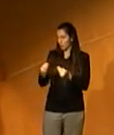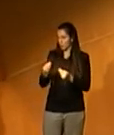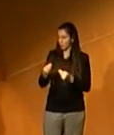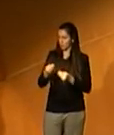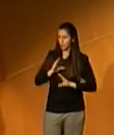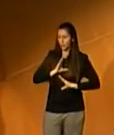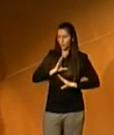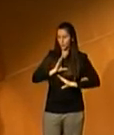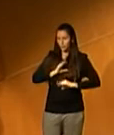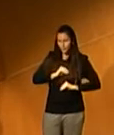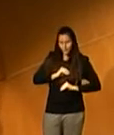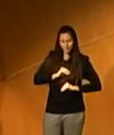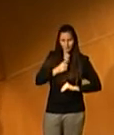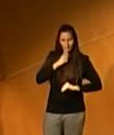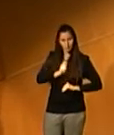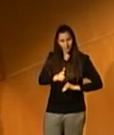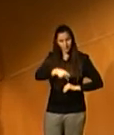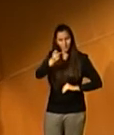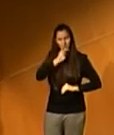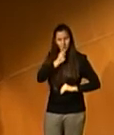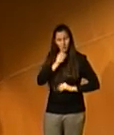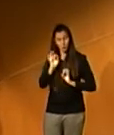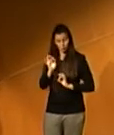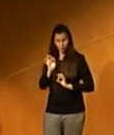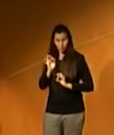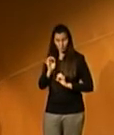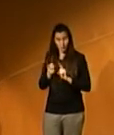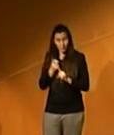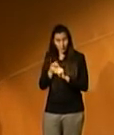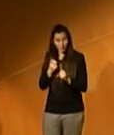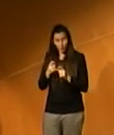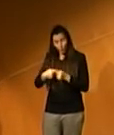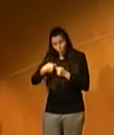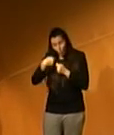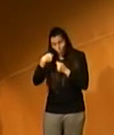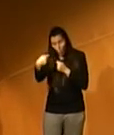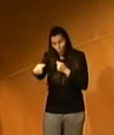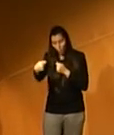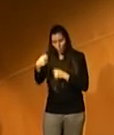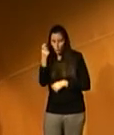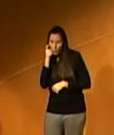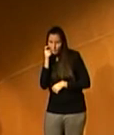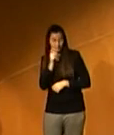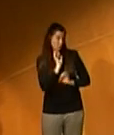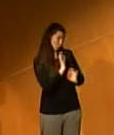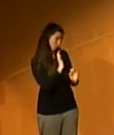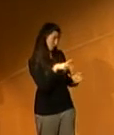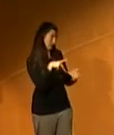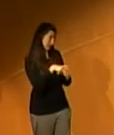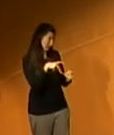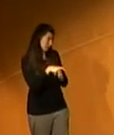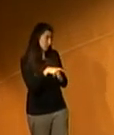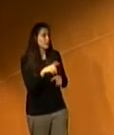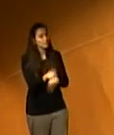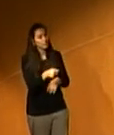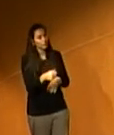finalement, et dont vous précisez bien que ça demande une observation sur le long terme. Au début, d'abord, et sur le long terme, on